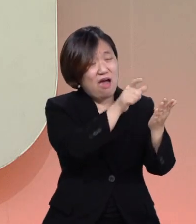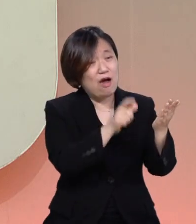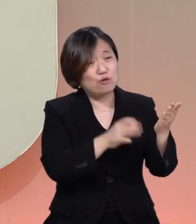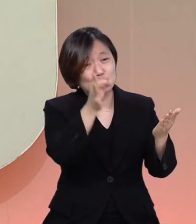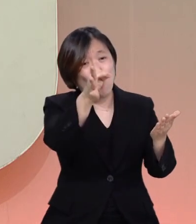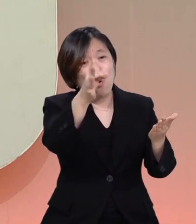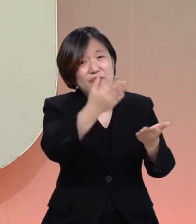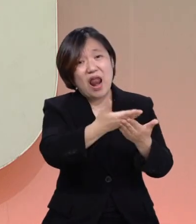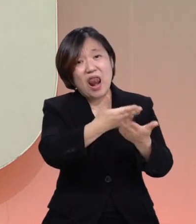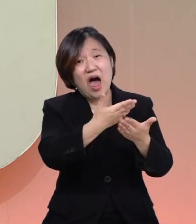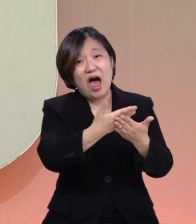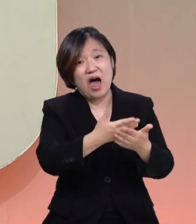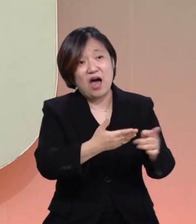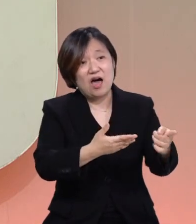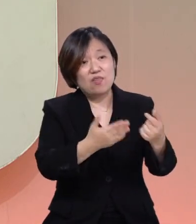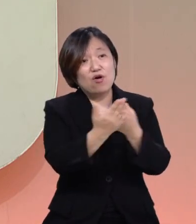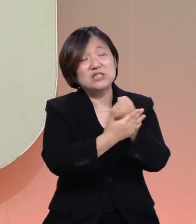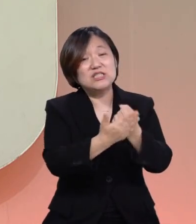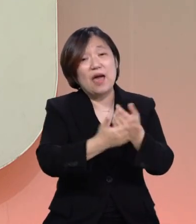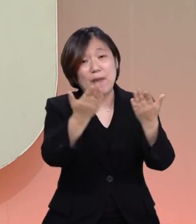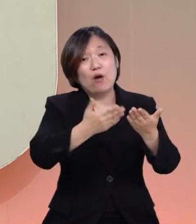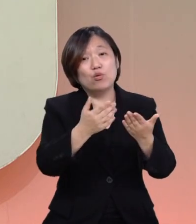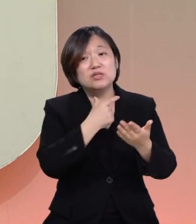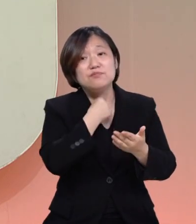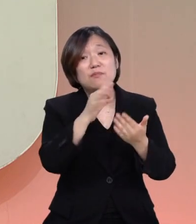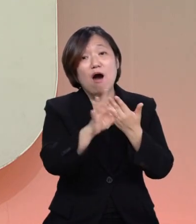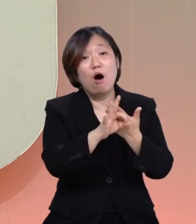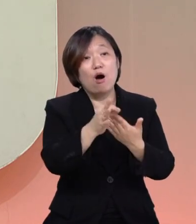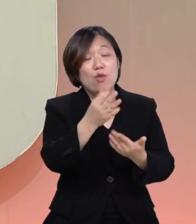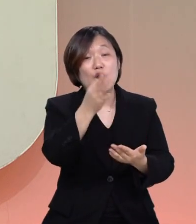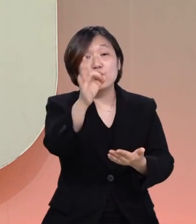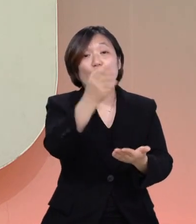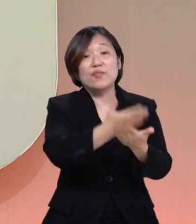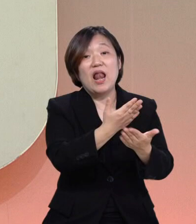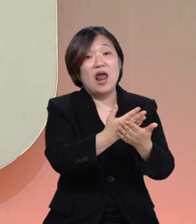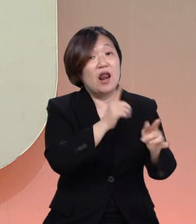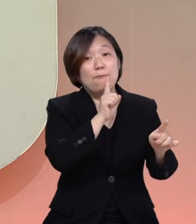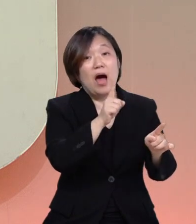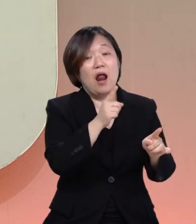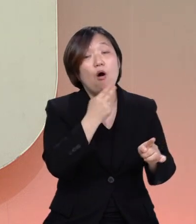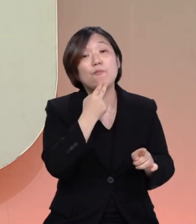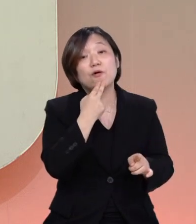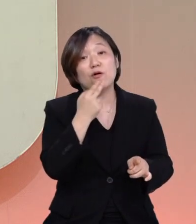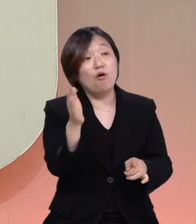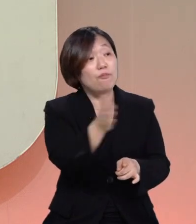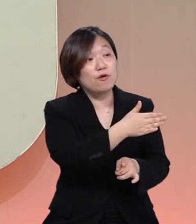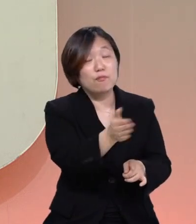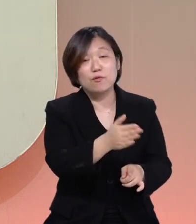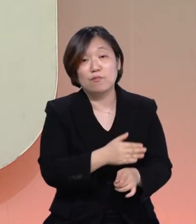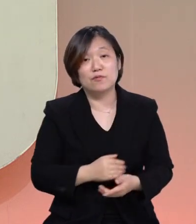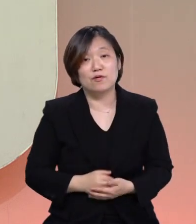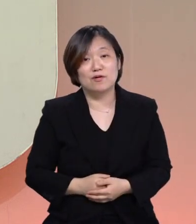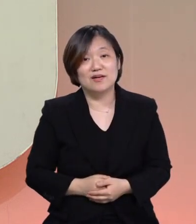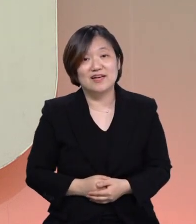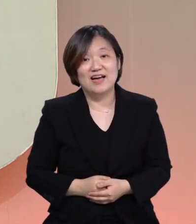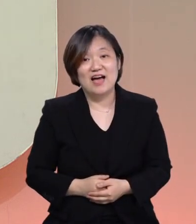큰 돈을 내야 네가 가피 받는다라는 말이 어디 나와요 오로지 간절하고 정성스럽게